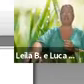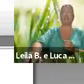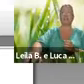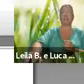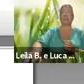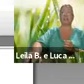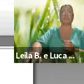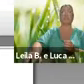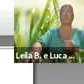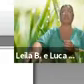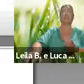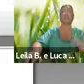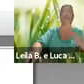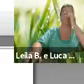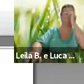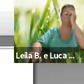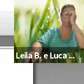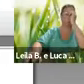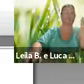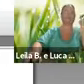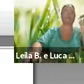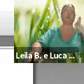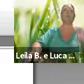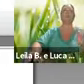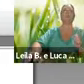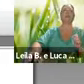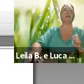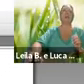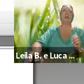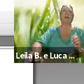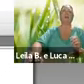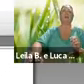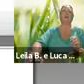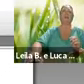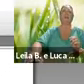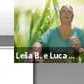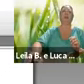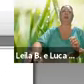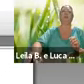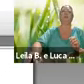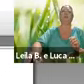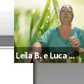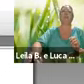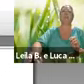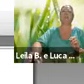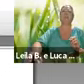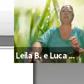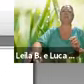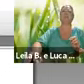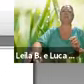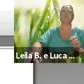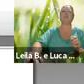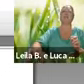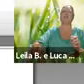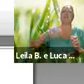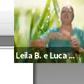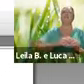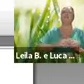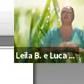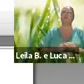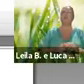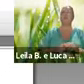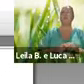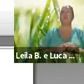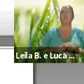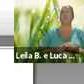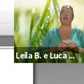a Silva, no? Guardi più. Volevo approfondire le impressioni che gli assalivano